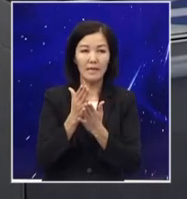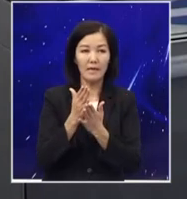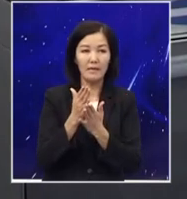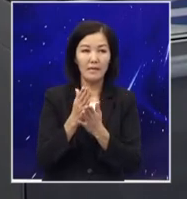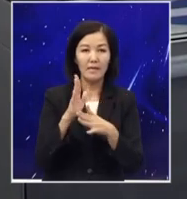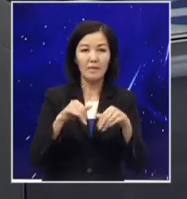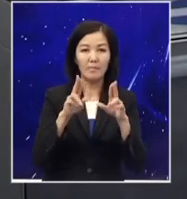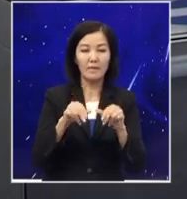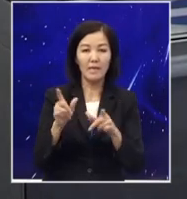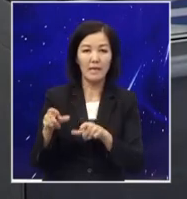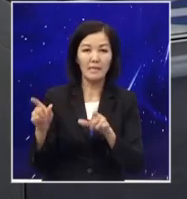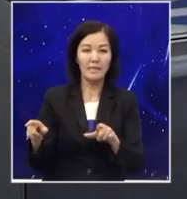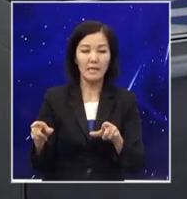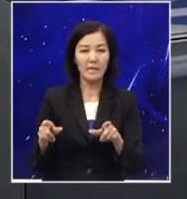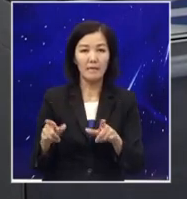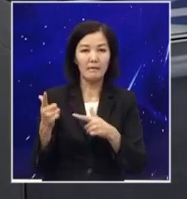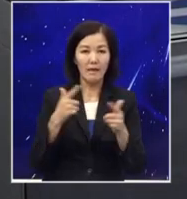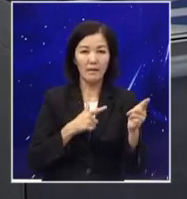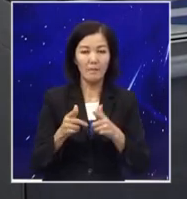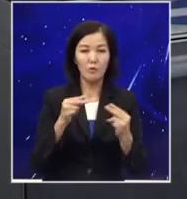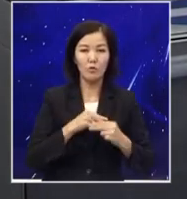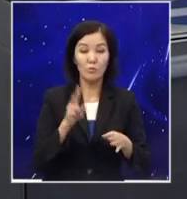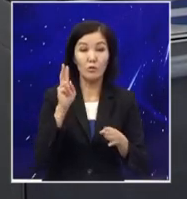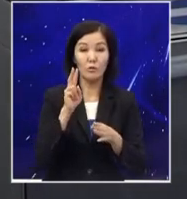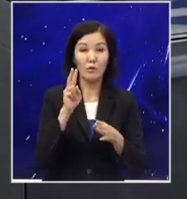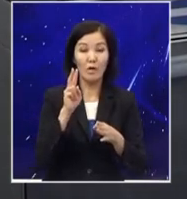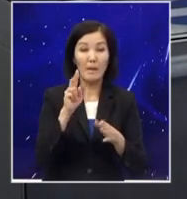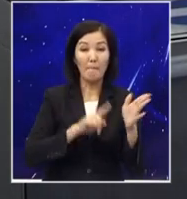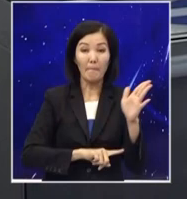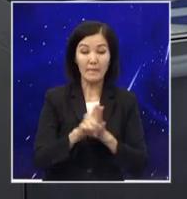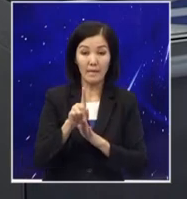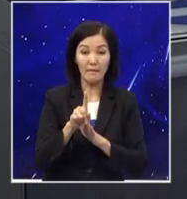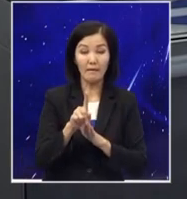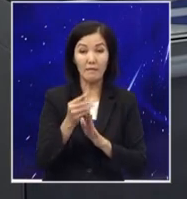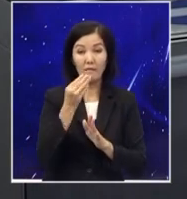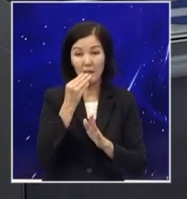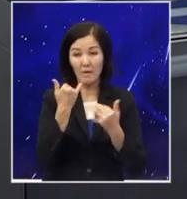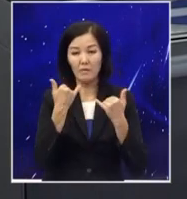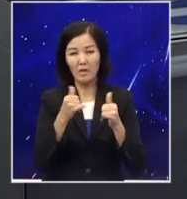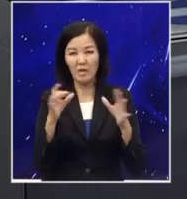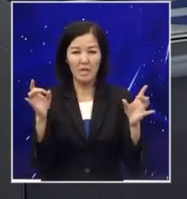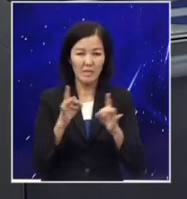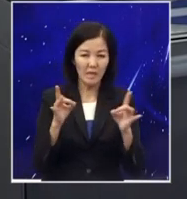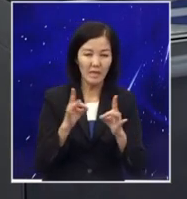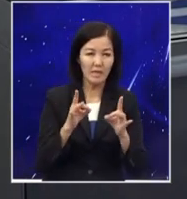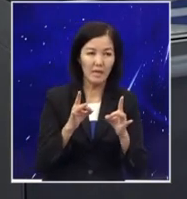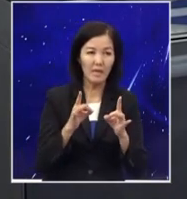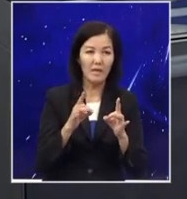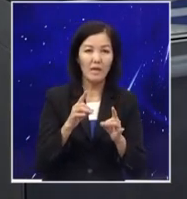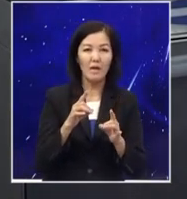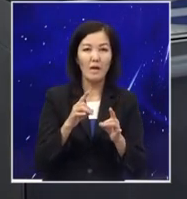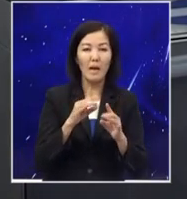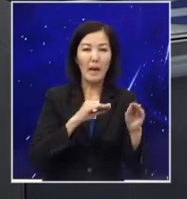мамандар дайындаймыз. Мысалы, олар жұмыс орнына барғанда ертең тамақтандыру ұйымдарында тұрған осы